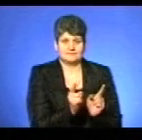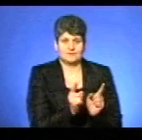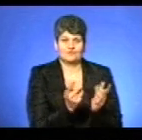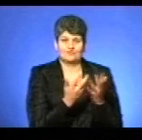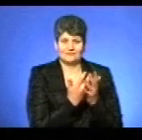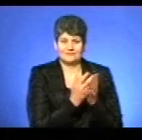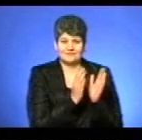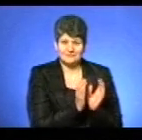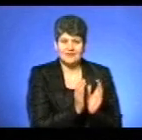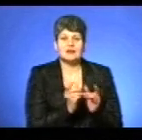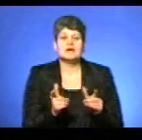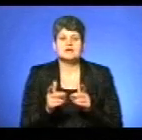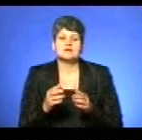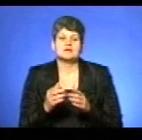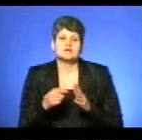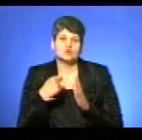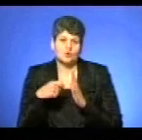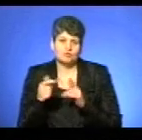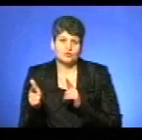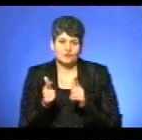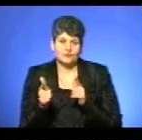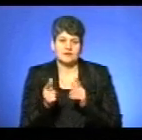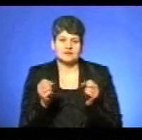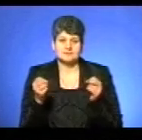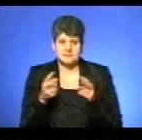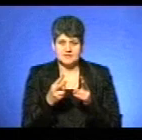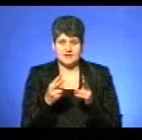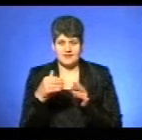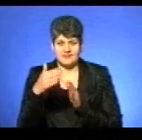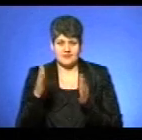мультфільму. Для зйомок підготували спеціальні картон-бокси, які